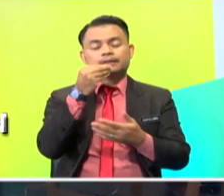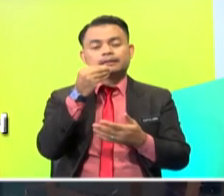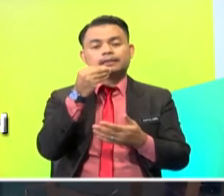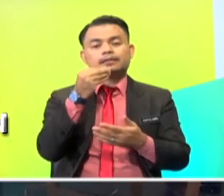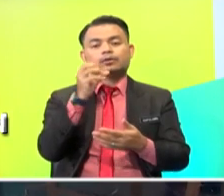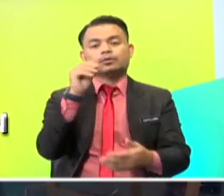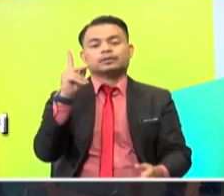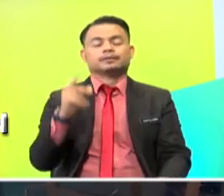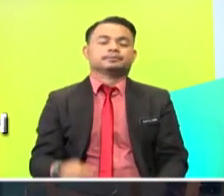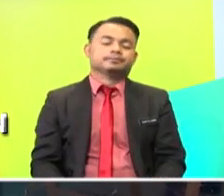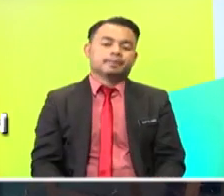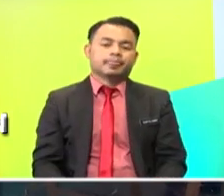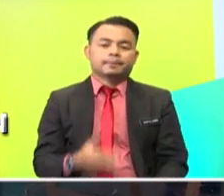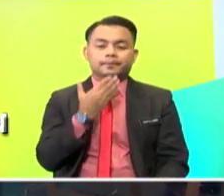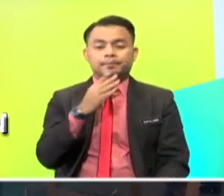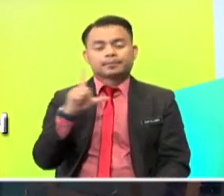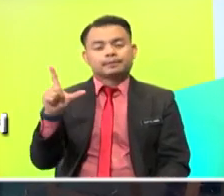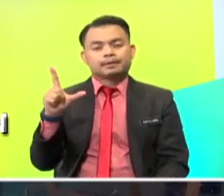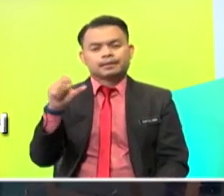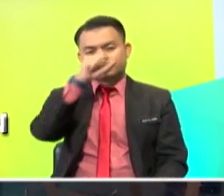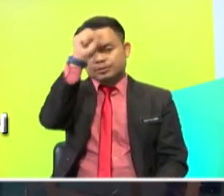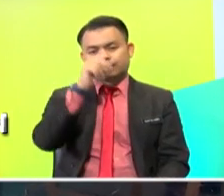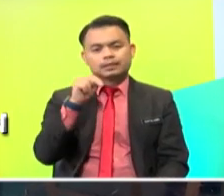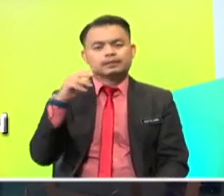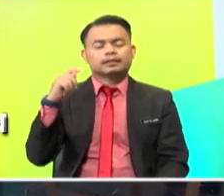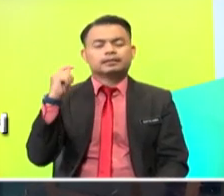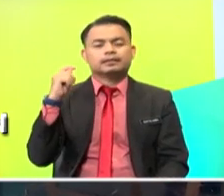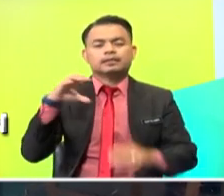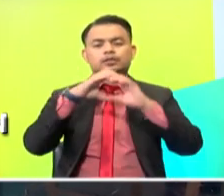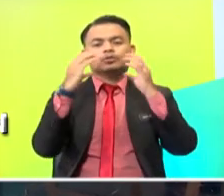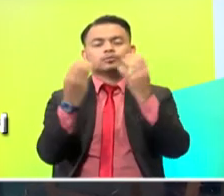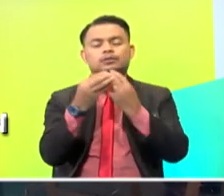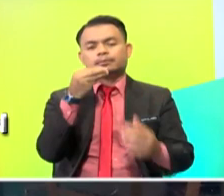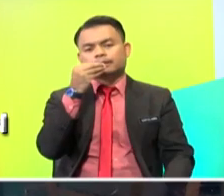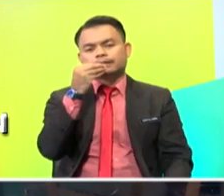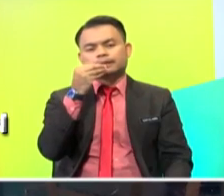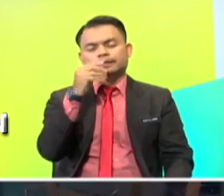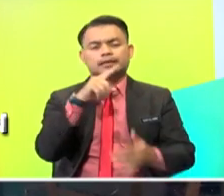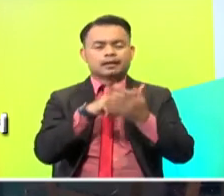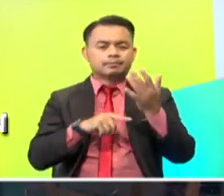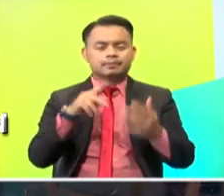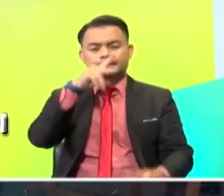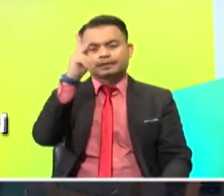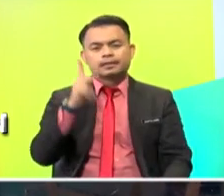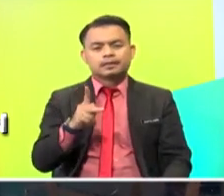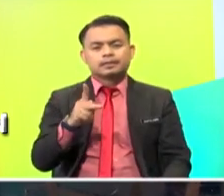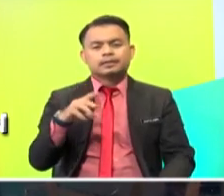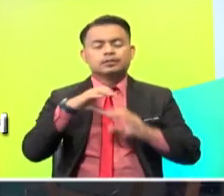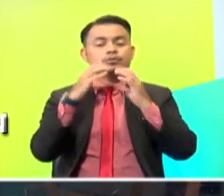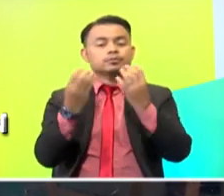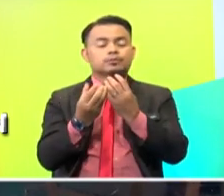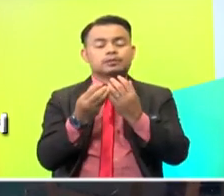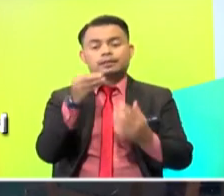lah dan soal yang kita tadi kumpulan makanan cucuku tertanya-tanya saya sebenarnya apa itu hh